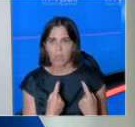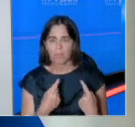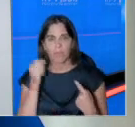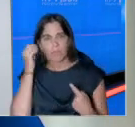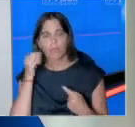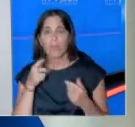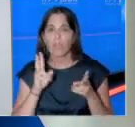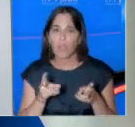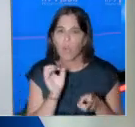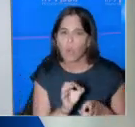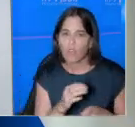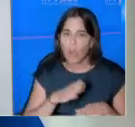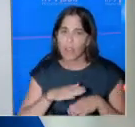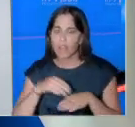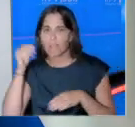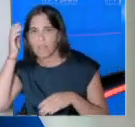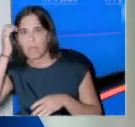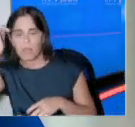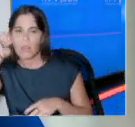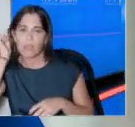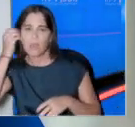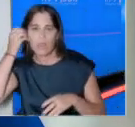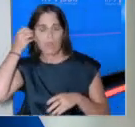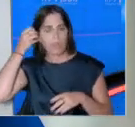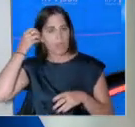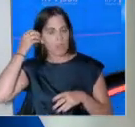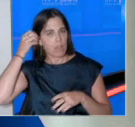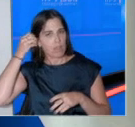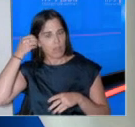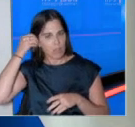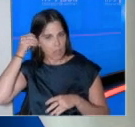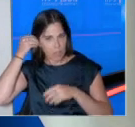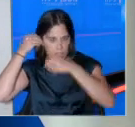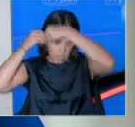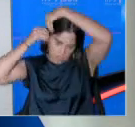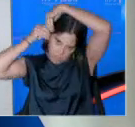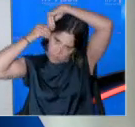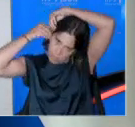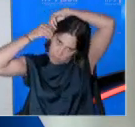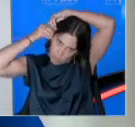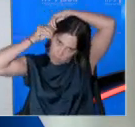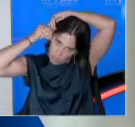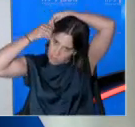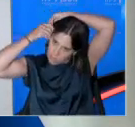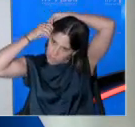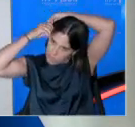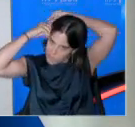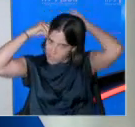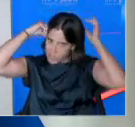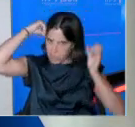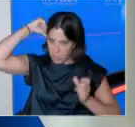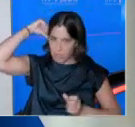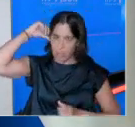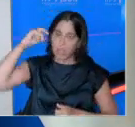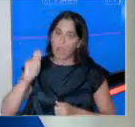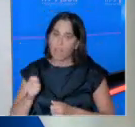היכולת שלה לתפקד. שרי ממשלה מסוכסכים שלא מנהלים שום דבר, פרעות ושריפת בתי